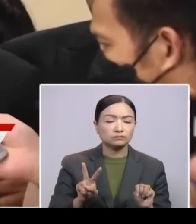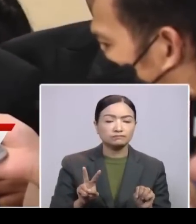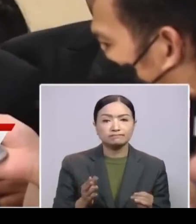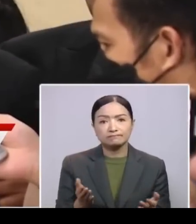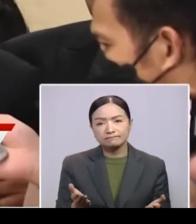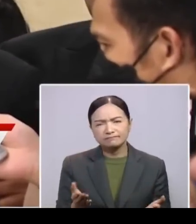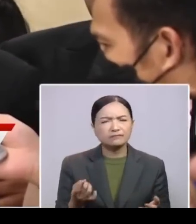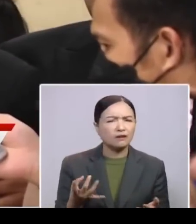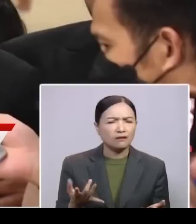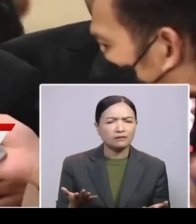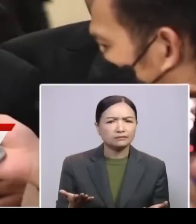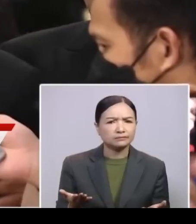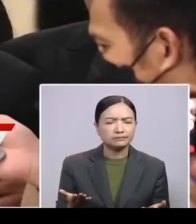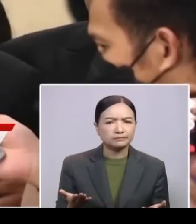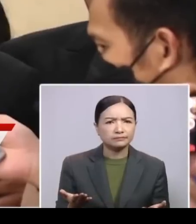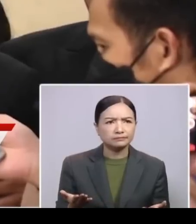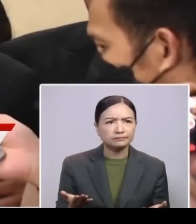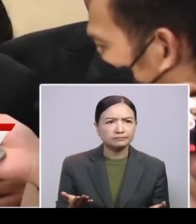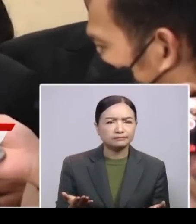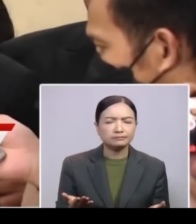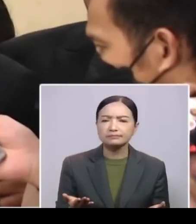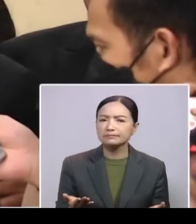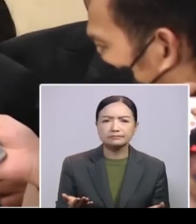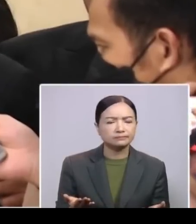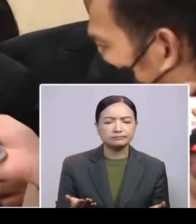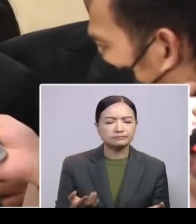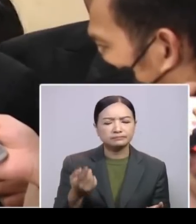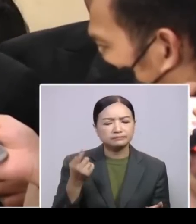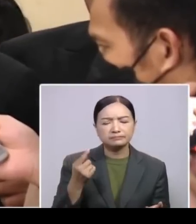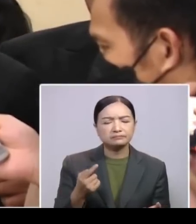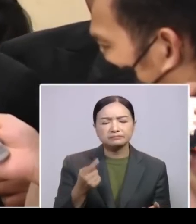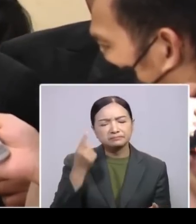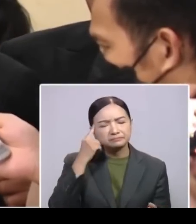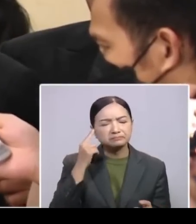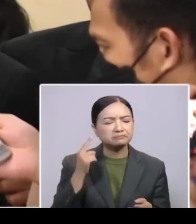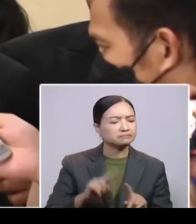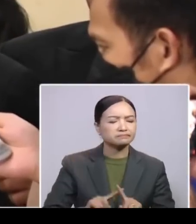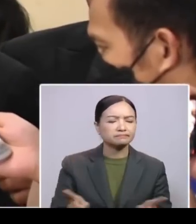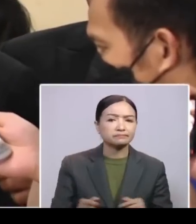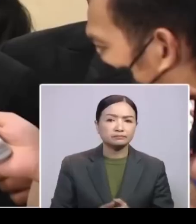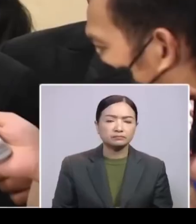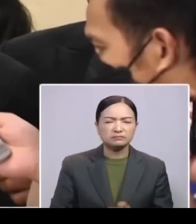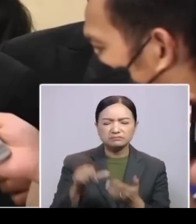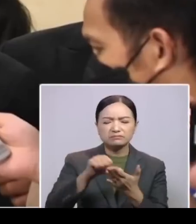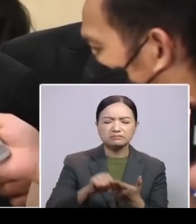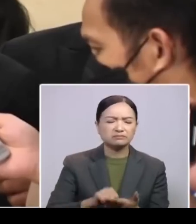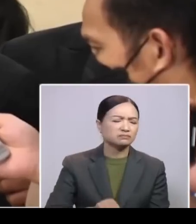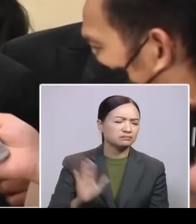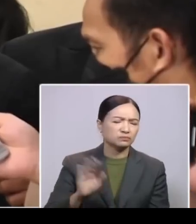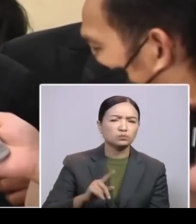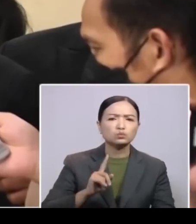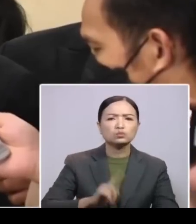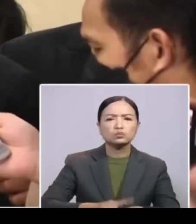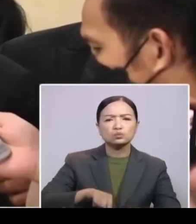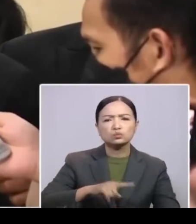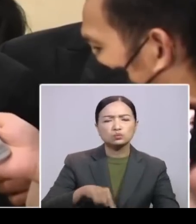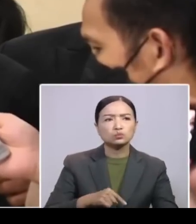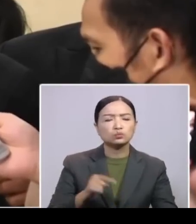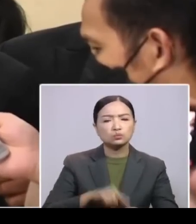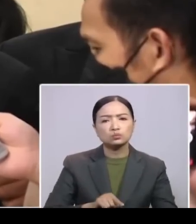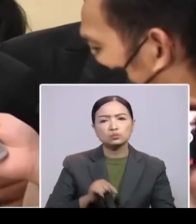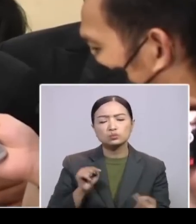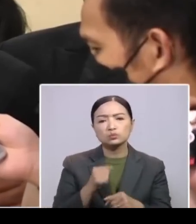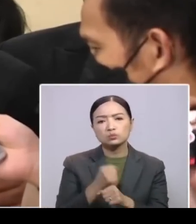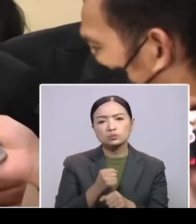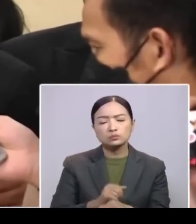รอ่ะก็คงไม่เห็นชอบให้มีการแก้ไขเพราะว่ามันจะทำให้เวลาของสภาเวลาการทำง